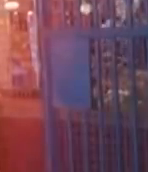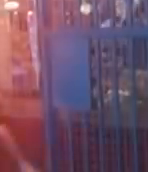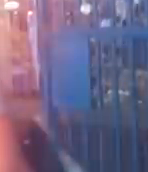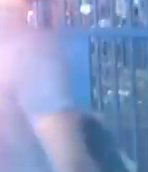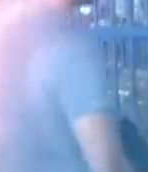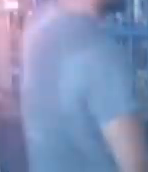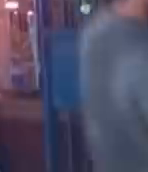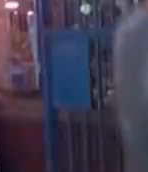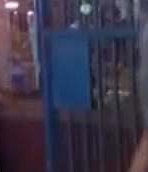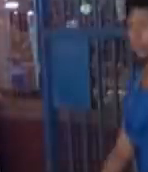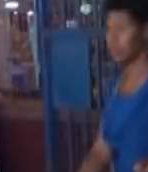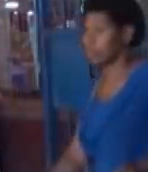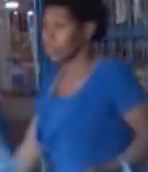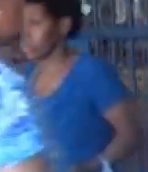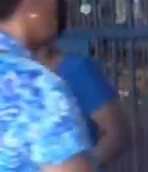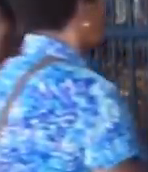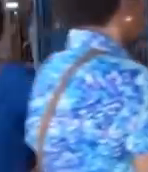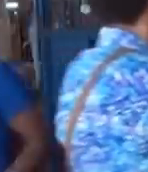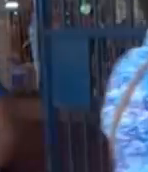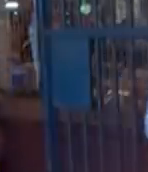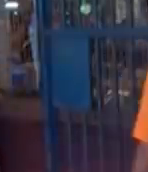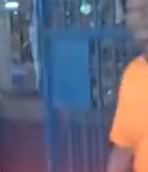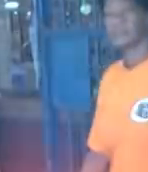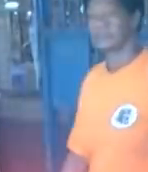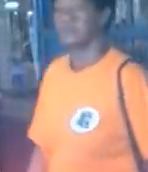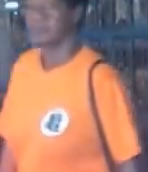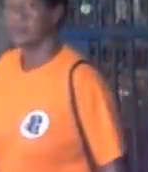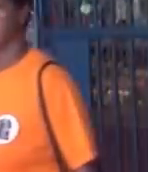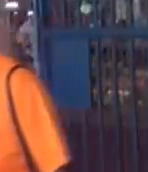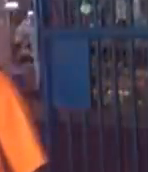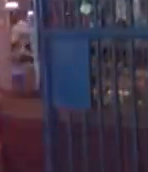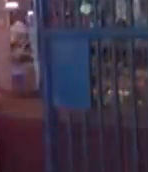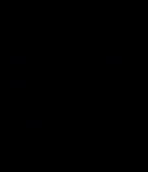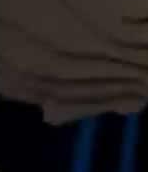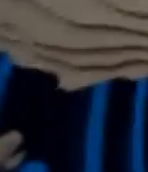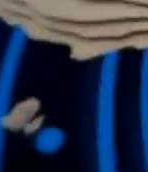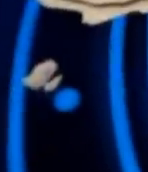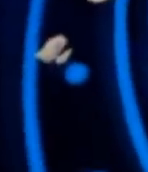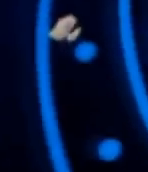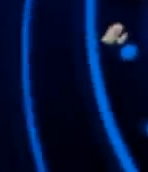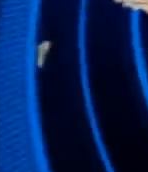हमारे सामने नाइक है गोंगवा लेबू लटो का रेडियो फीजी 2 में।